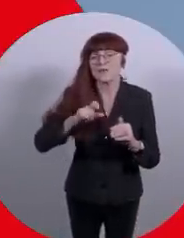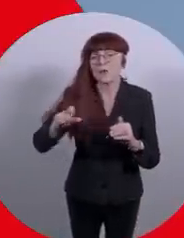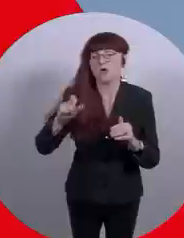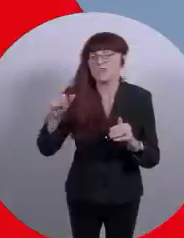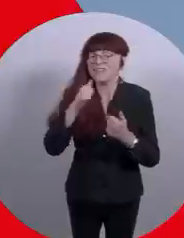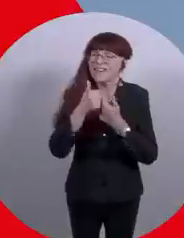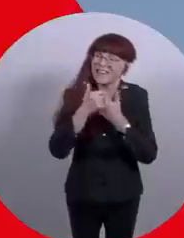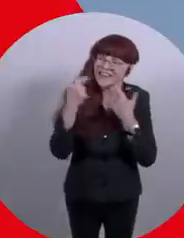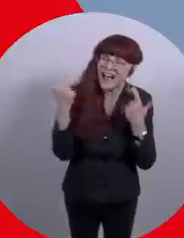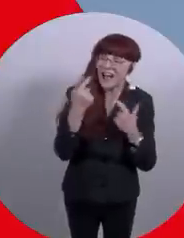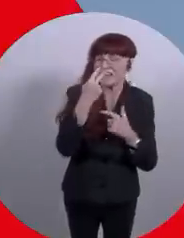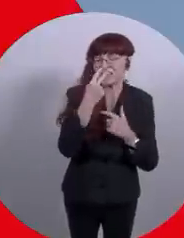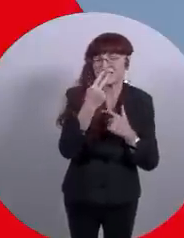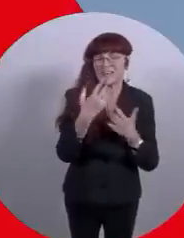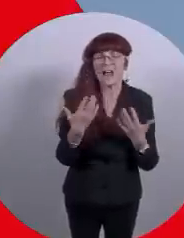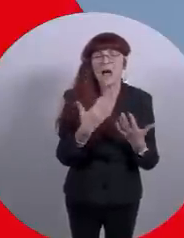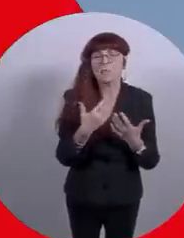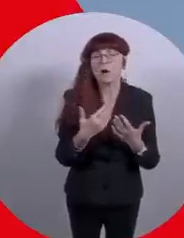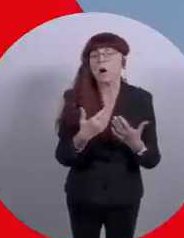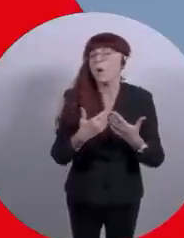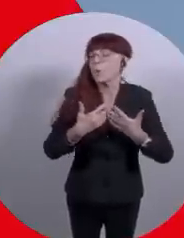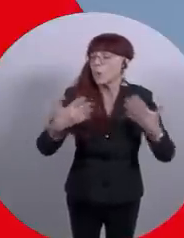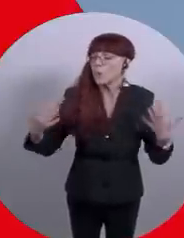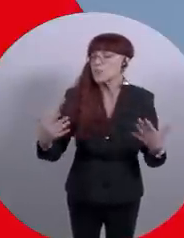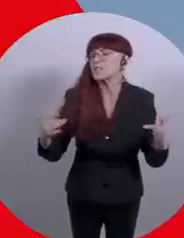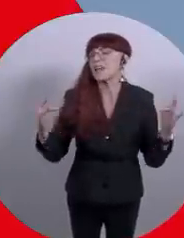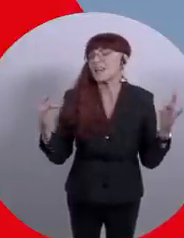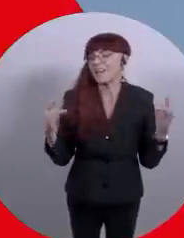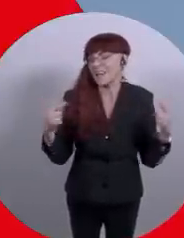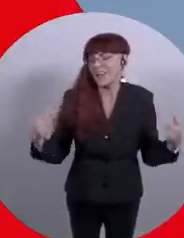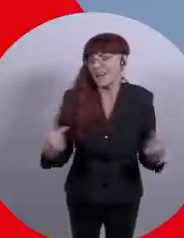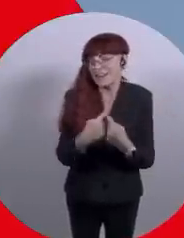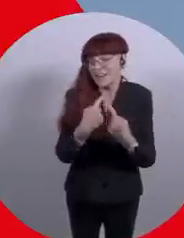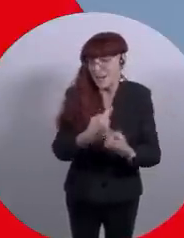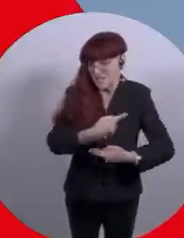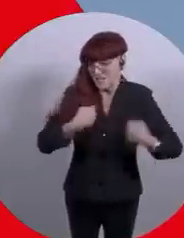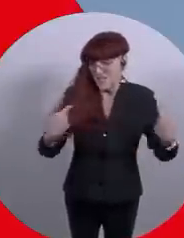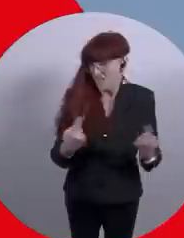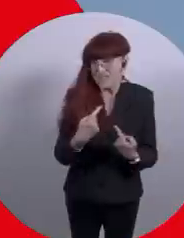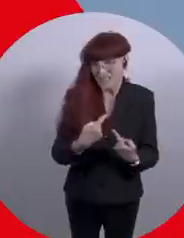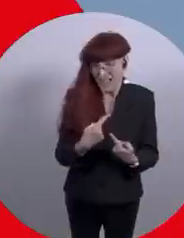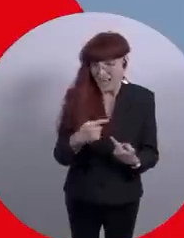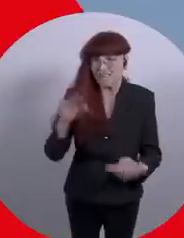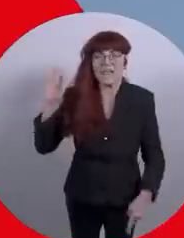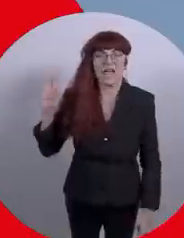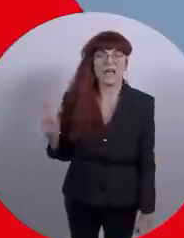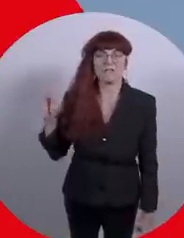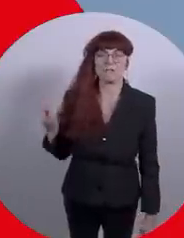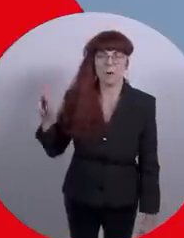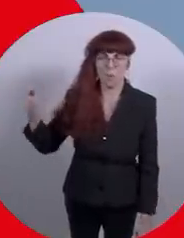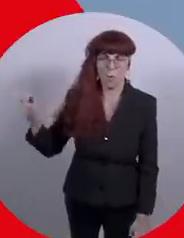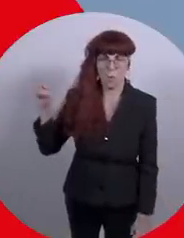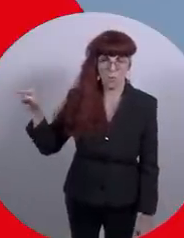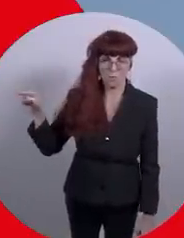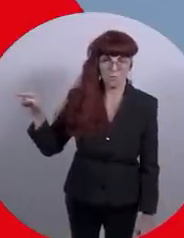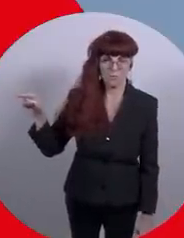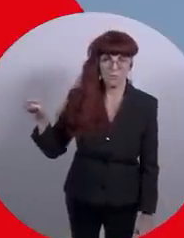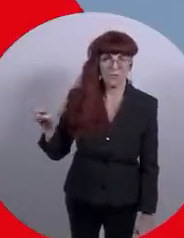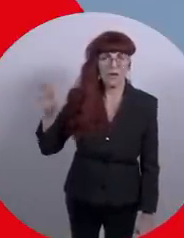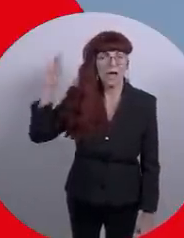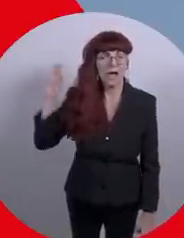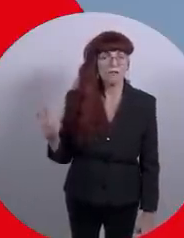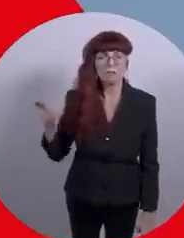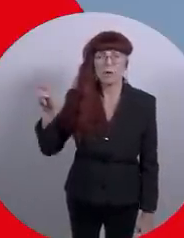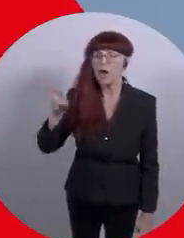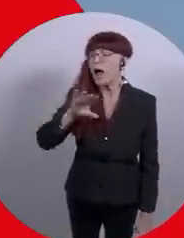Deutlichkeit gesehen hat der größte Gegner sind nicht wir selbst der größte Gegner aktuell ist die FPÖ die FPÖ die alle angreift